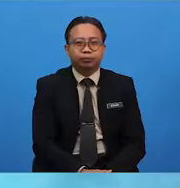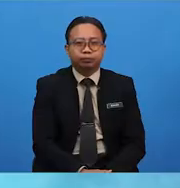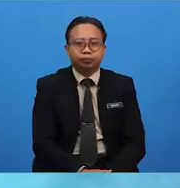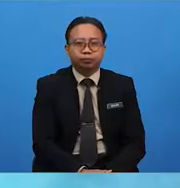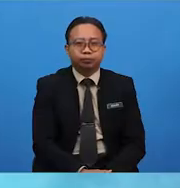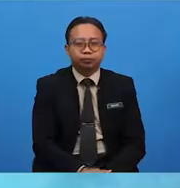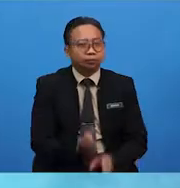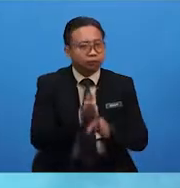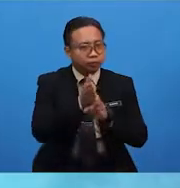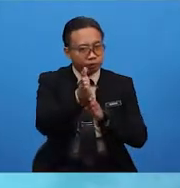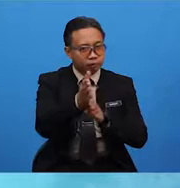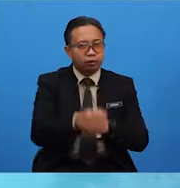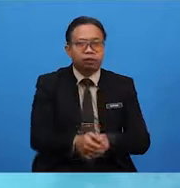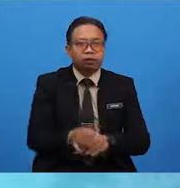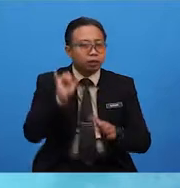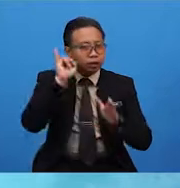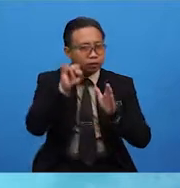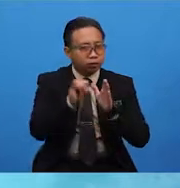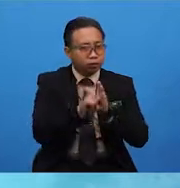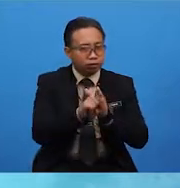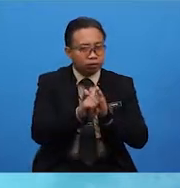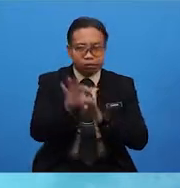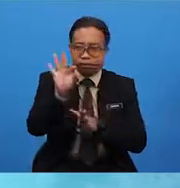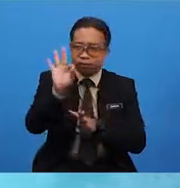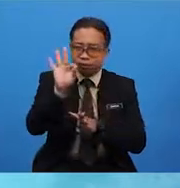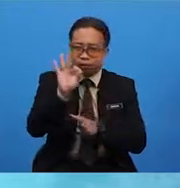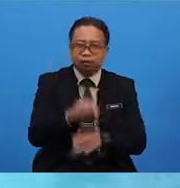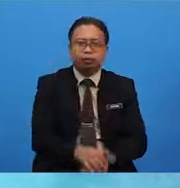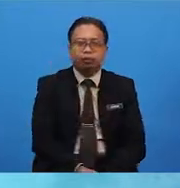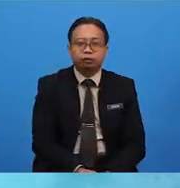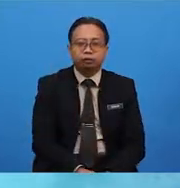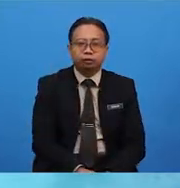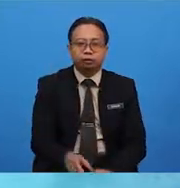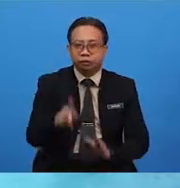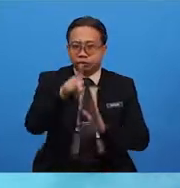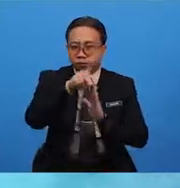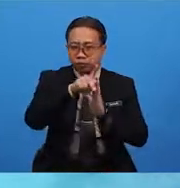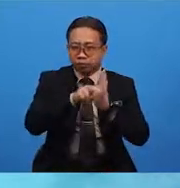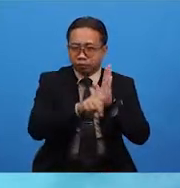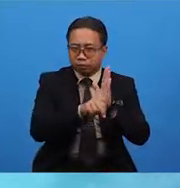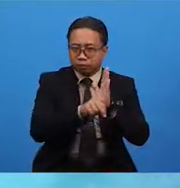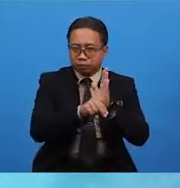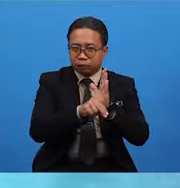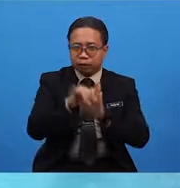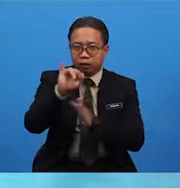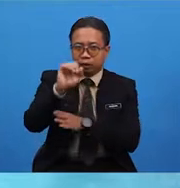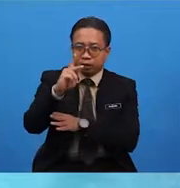ndak seterusnya ilustrasi kesembilan yaitu ilustrasi pengiklanan ilustrasi pengiklanan